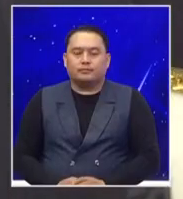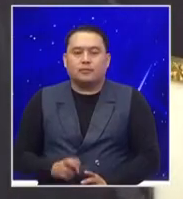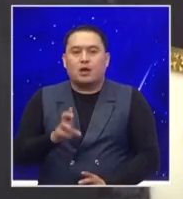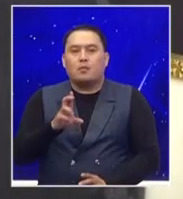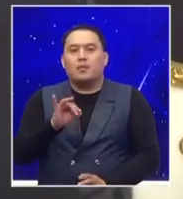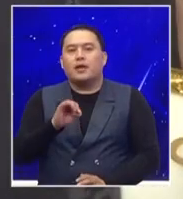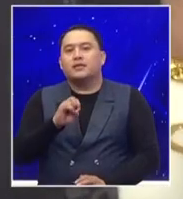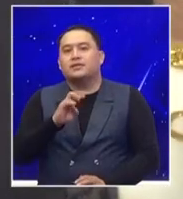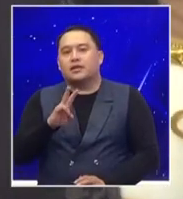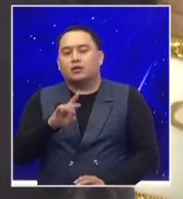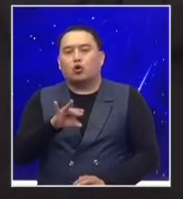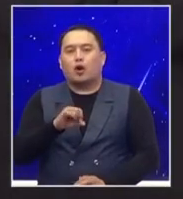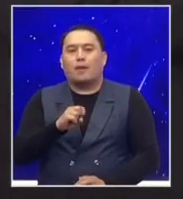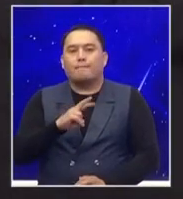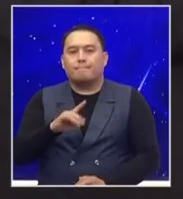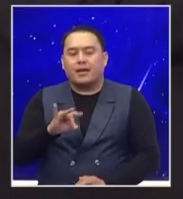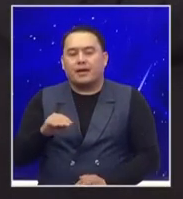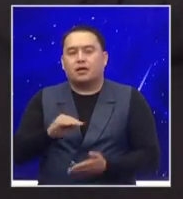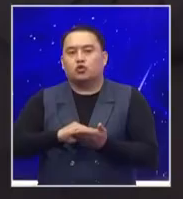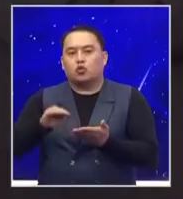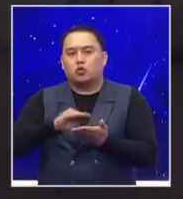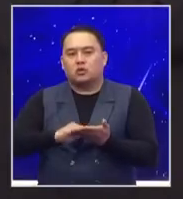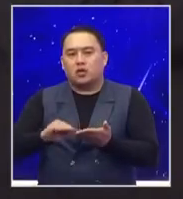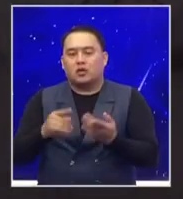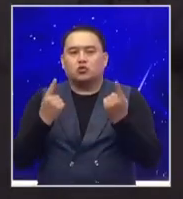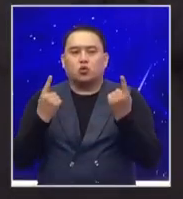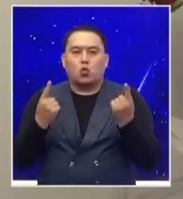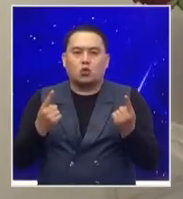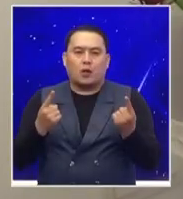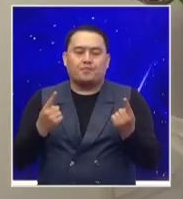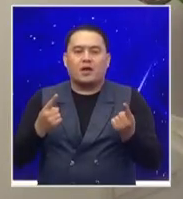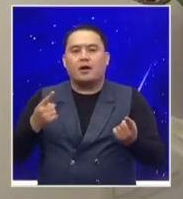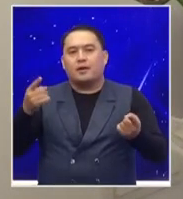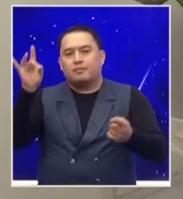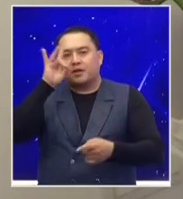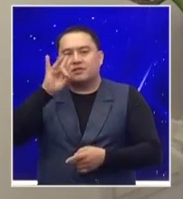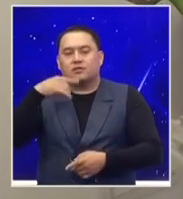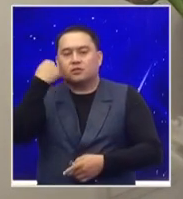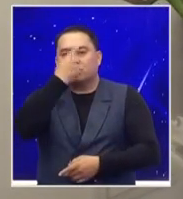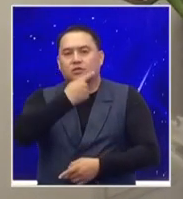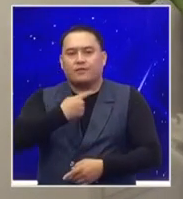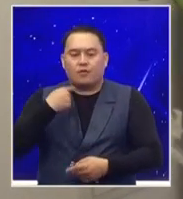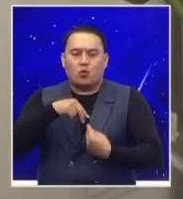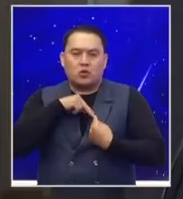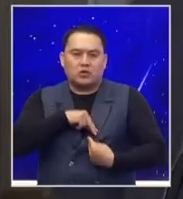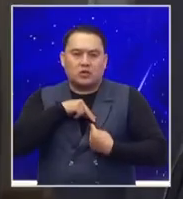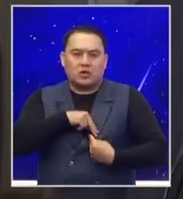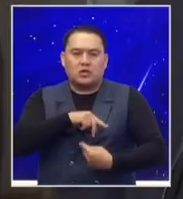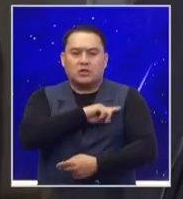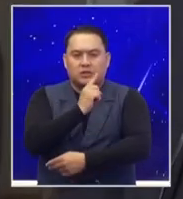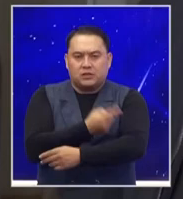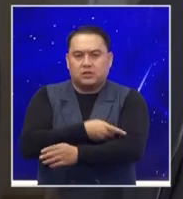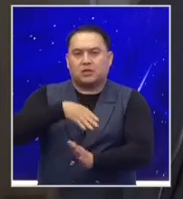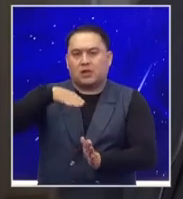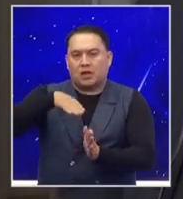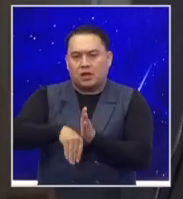Бесен Құранбек отандық бақ саласының шоқаны. Құйрықты жұлдыздай жарқ етті. Аз ғұмырында көп игі іс тындырды. Артына өшпес із